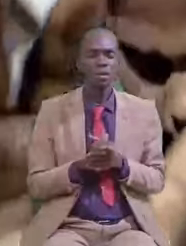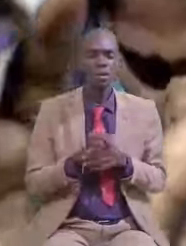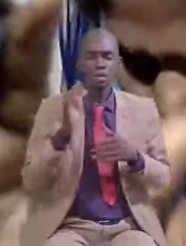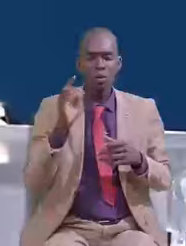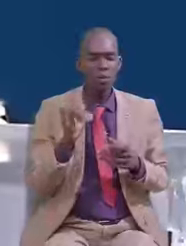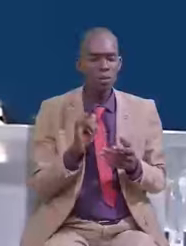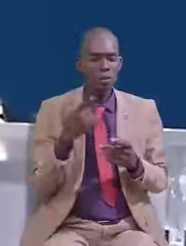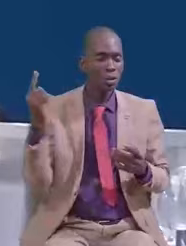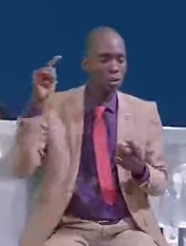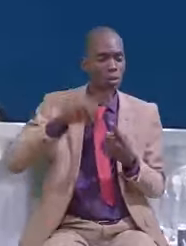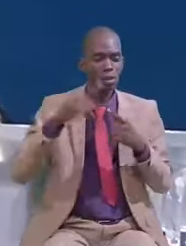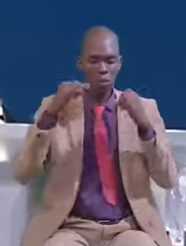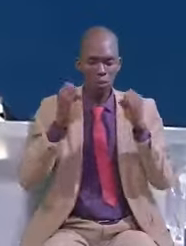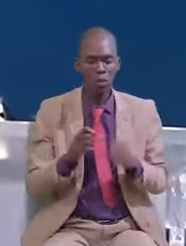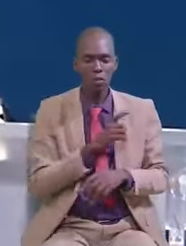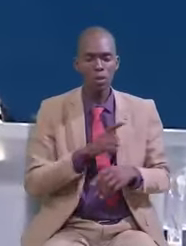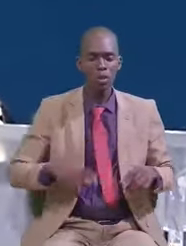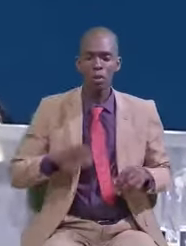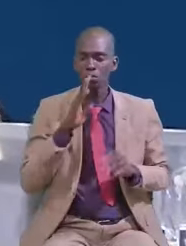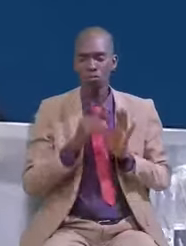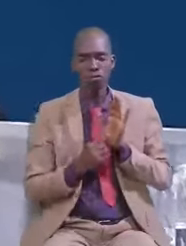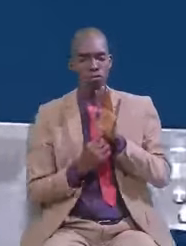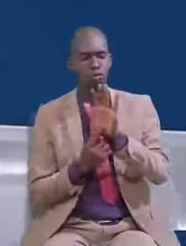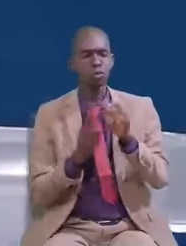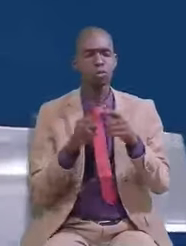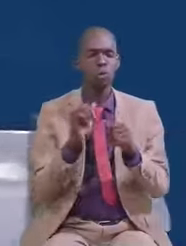Que le bras du Seigneur soit révélé à tous.